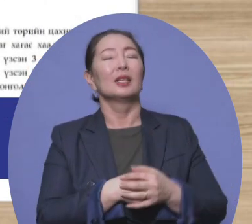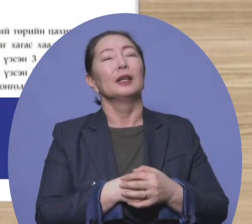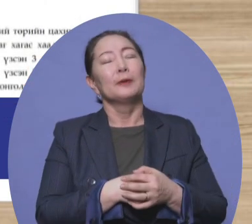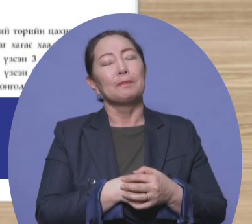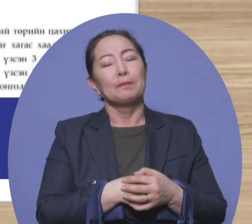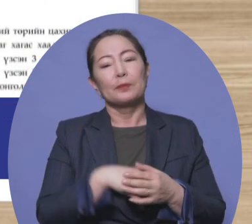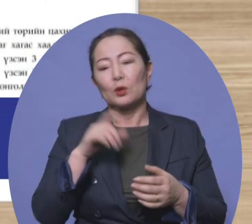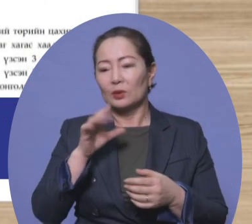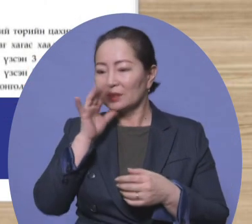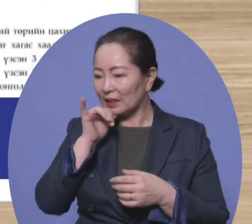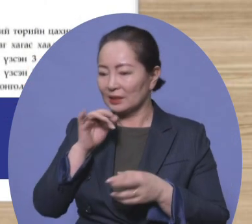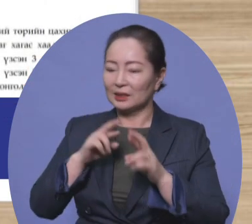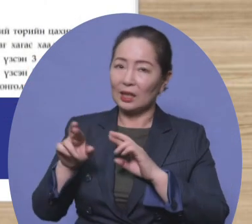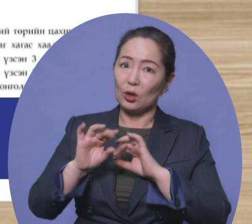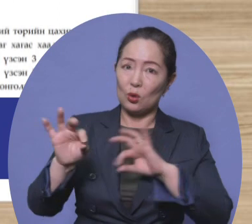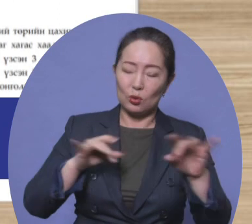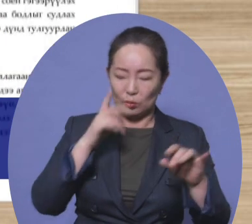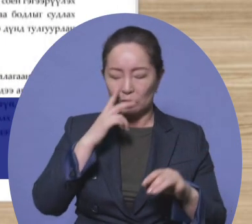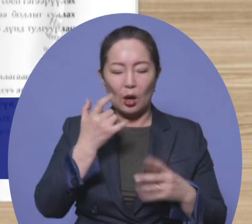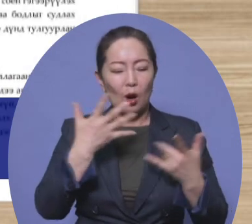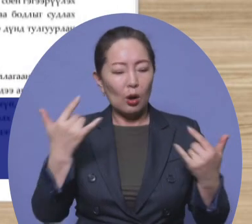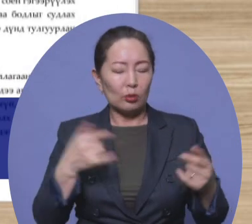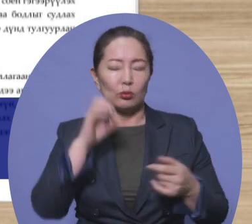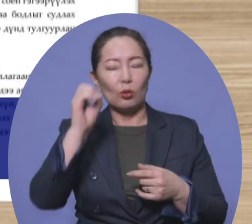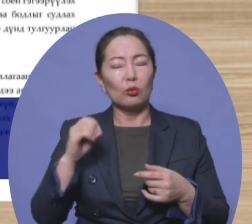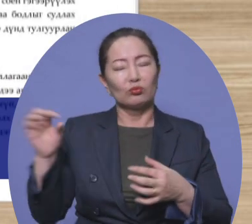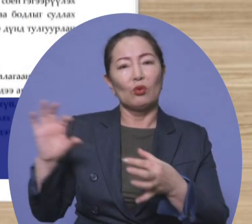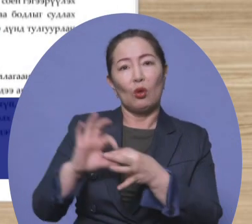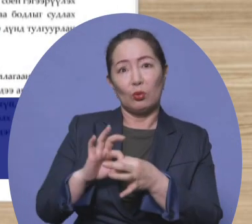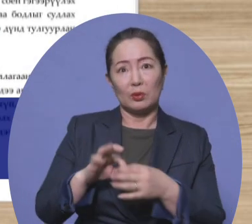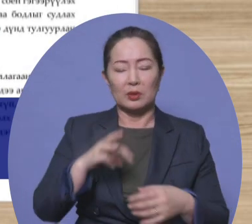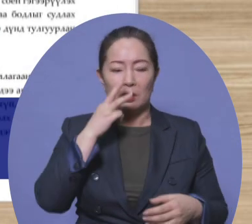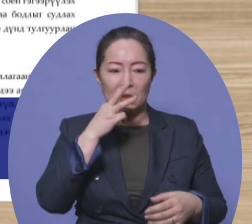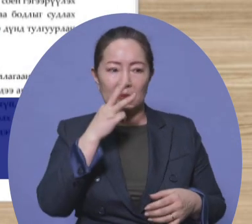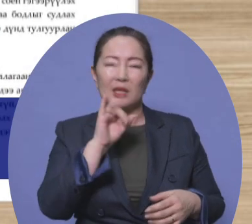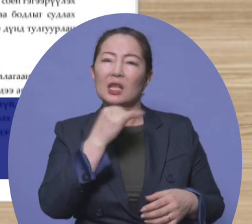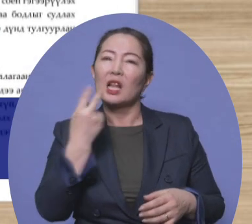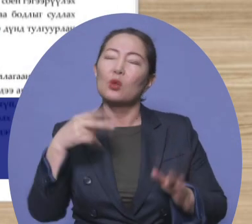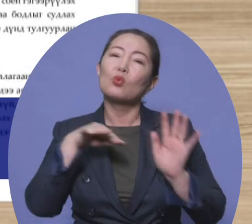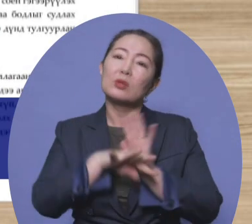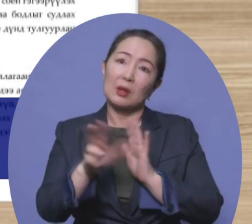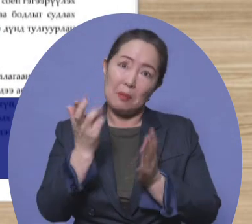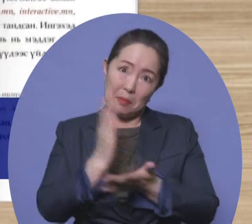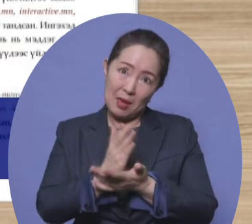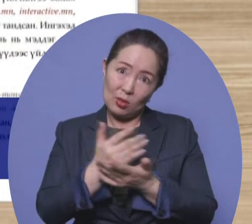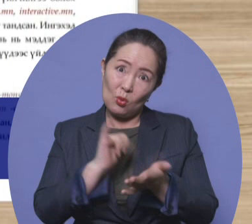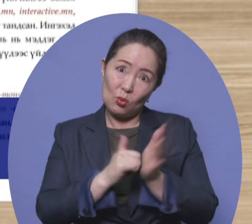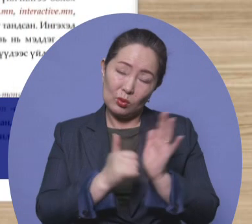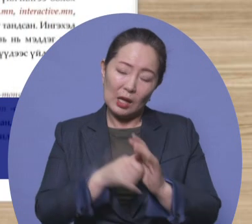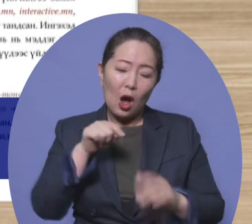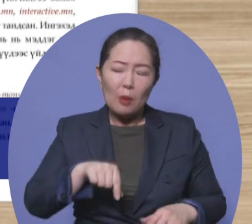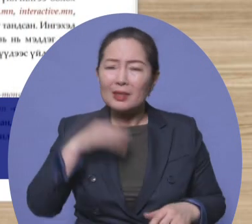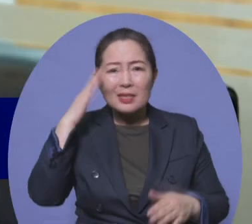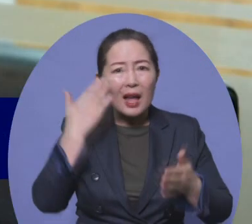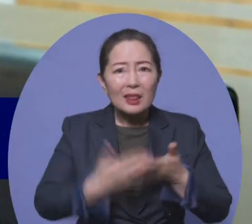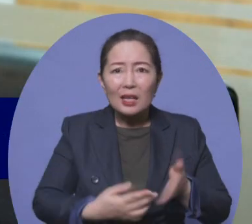тэр насны ангил үүсэх хүмүүс яг дийлэнх хөвдөөр очиж байгаа. Тэгэхээр мэдээлэл илүү хурдтай, хүтэмжтэй байна гэдэг. А бидний санал